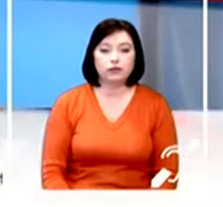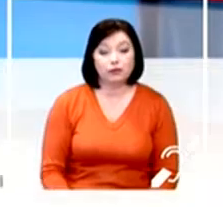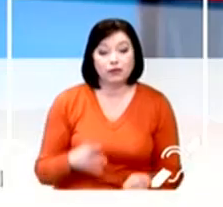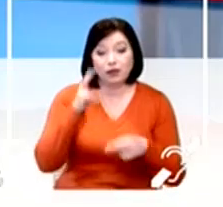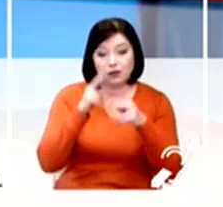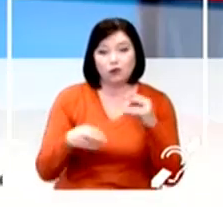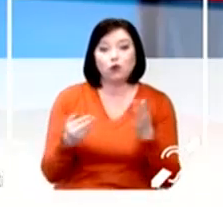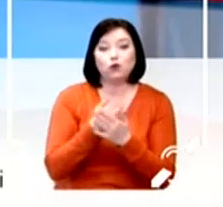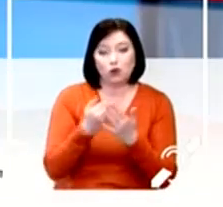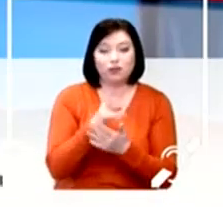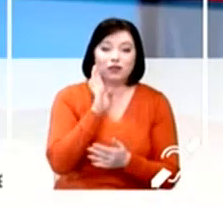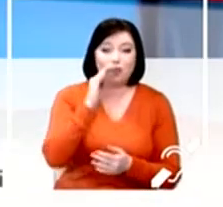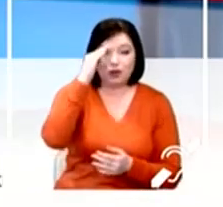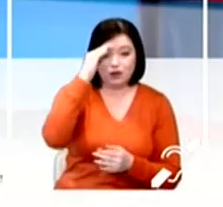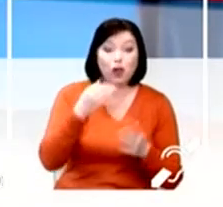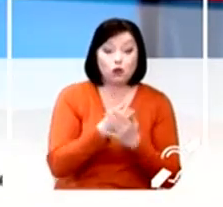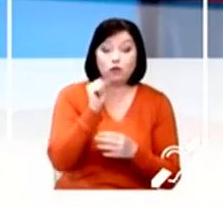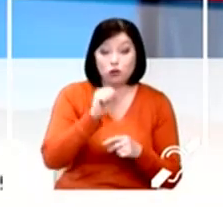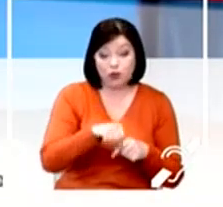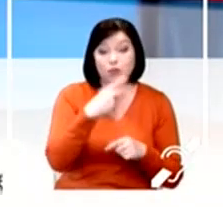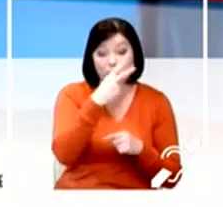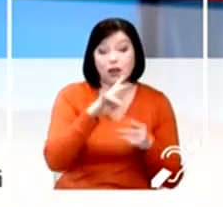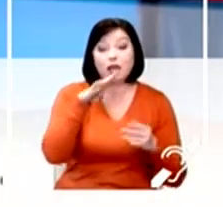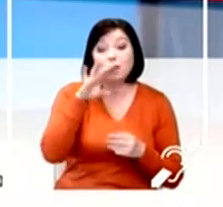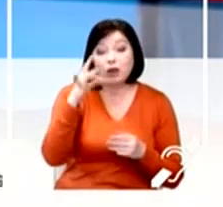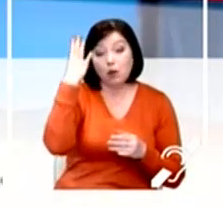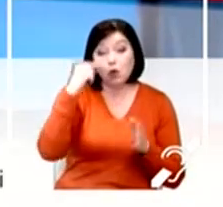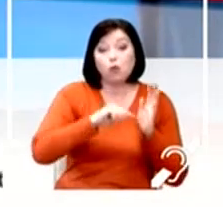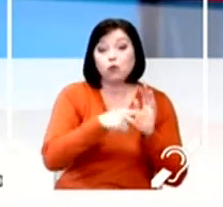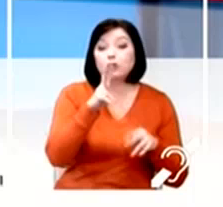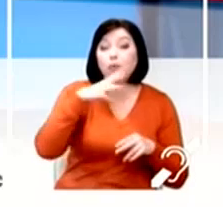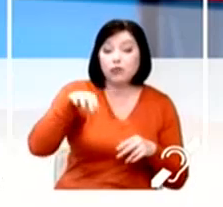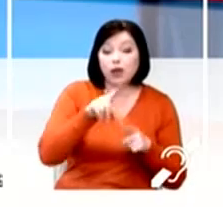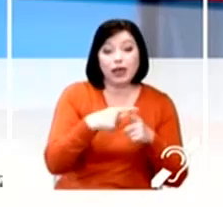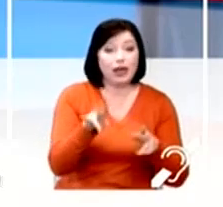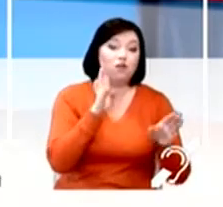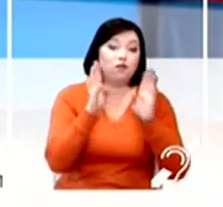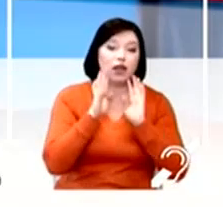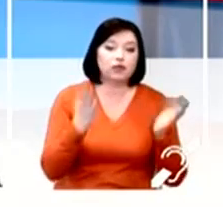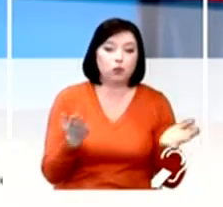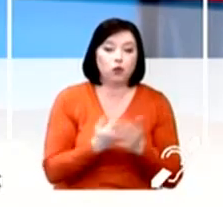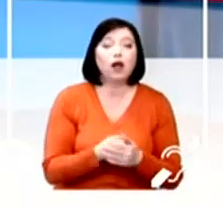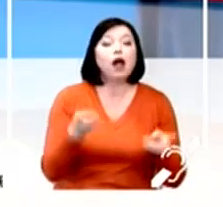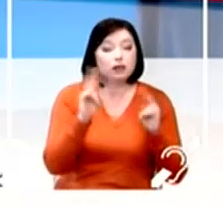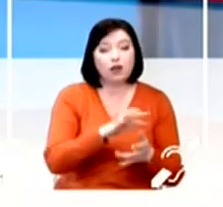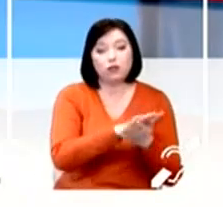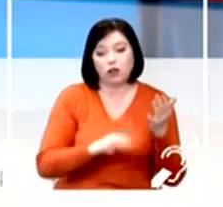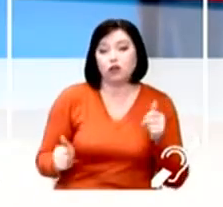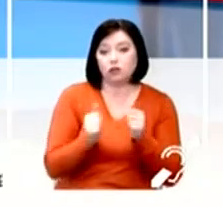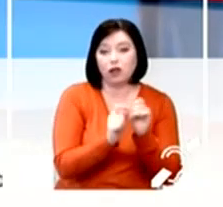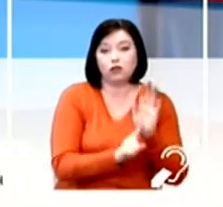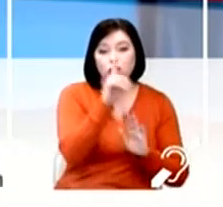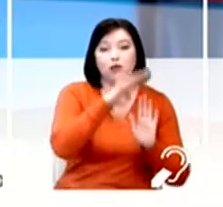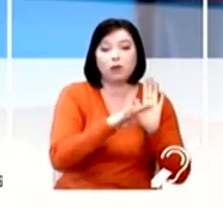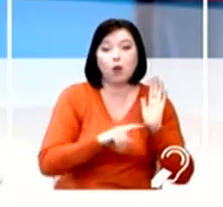Punem punctele jurnalului, doamnelor, domnilor. Știrile noastre le găsiți și pe tvremoldova.md sau pe pagina noastră de Facebook. Rămâneți aproape, imediat